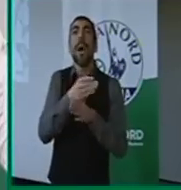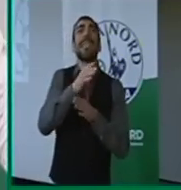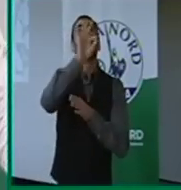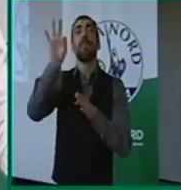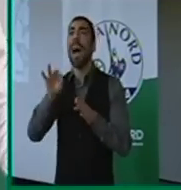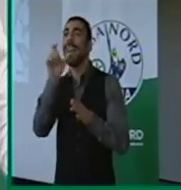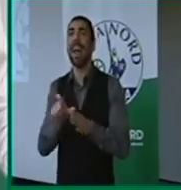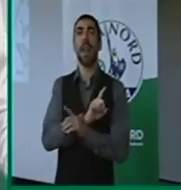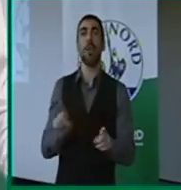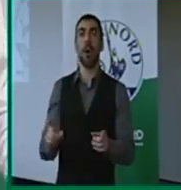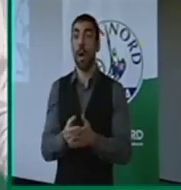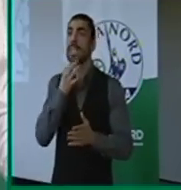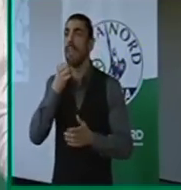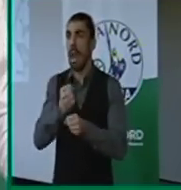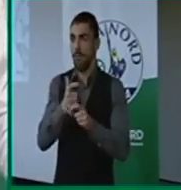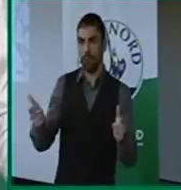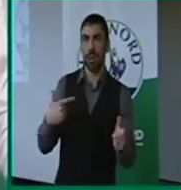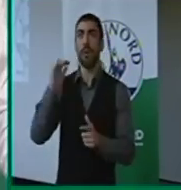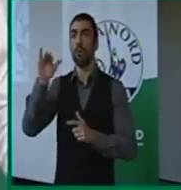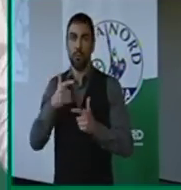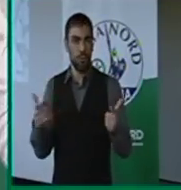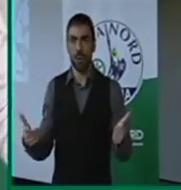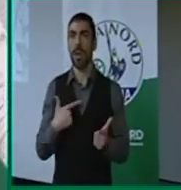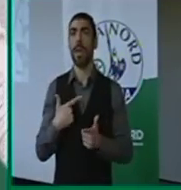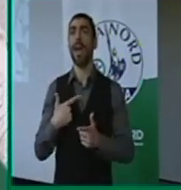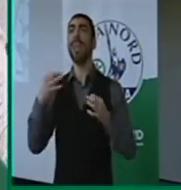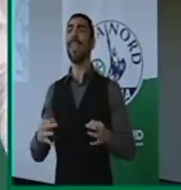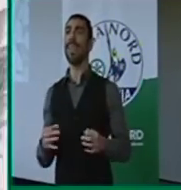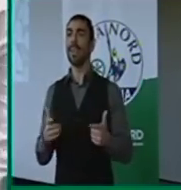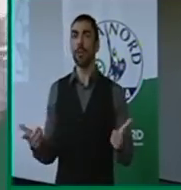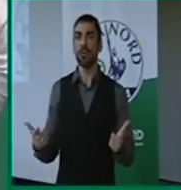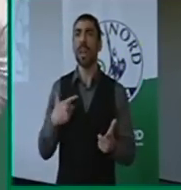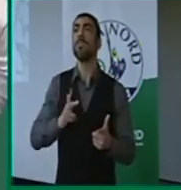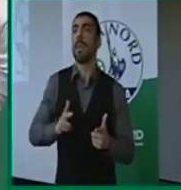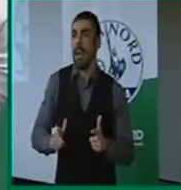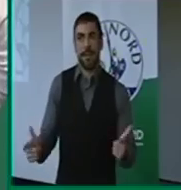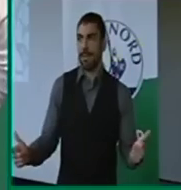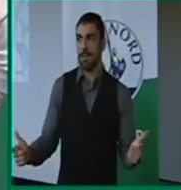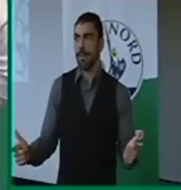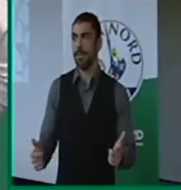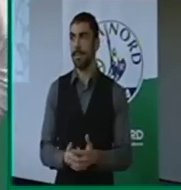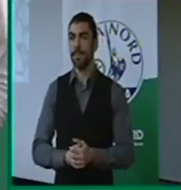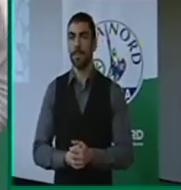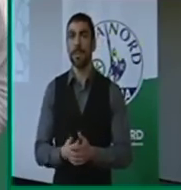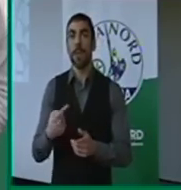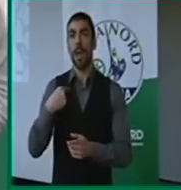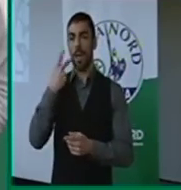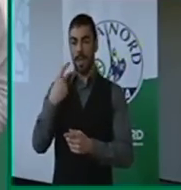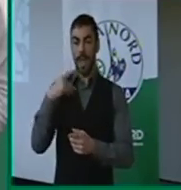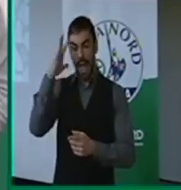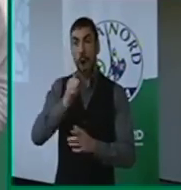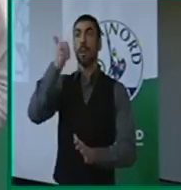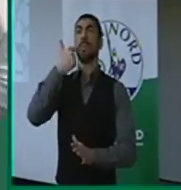Italia così non c'è lavoro non c'è futuro non c'è dignità non c'è speranza ce ne siamo accorti per